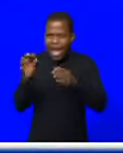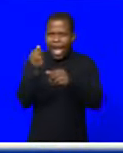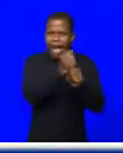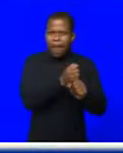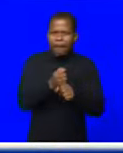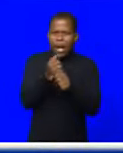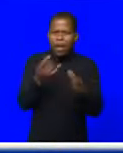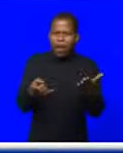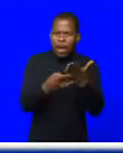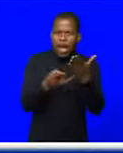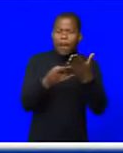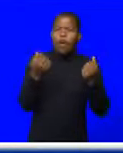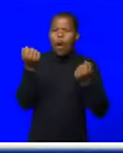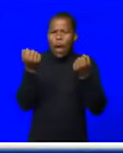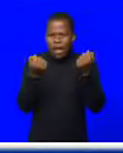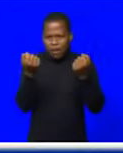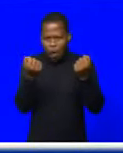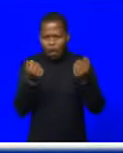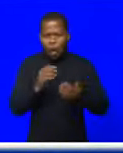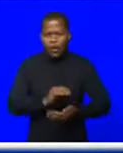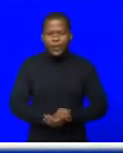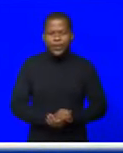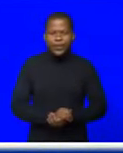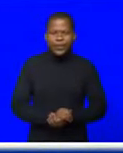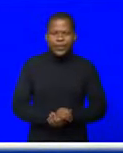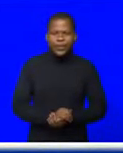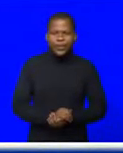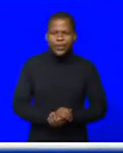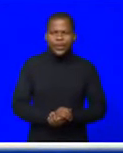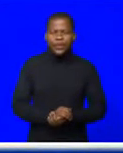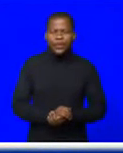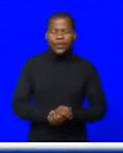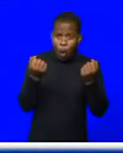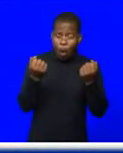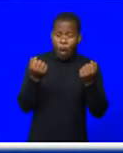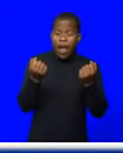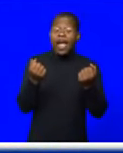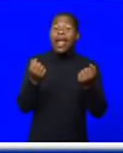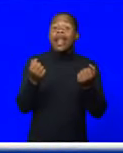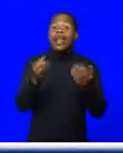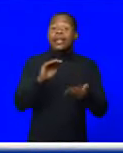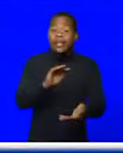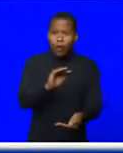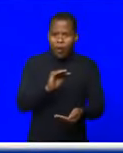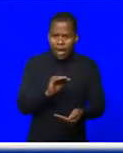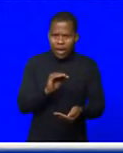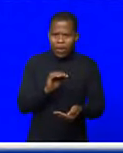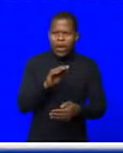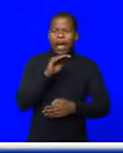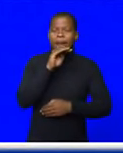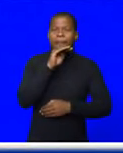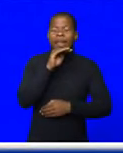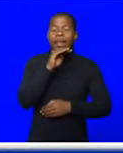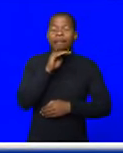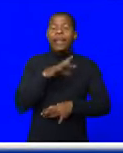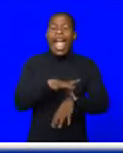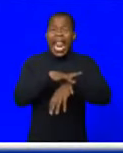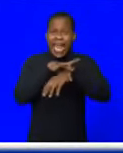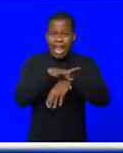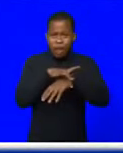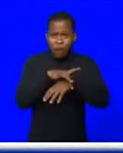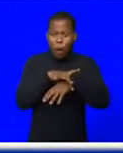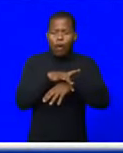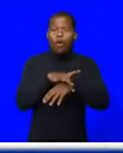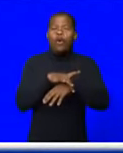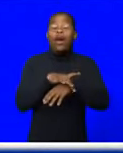nangethi inhlobo hlobo tetimotolo letitfolwe ngulelitiko. Kuletimoto sibukana kulosiwa sisingema non-communicable diseases.